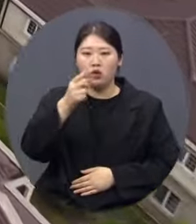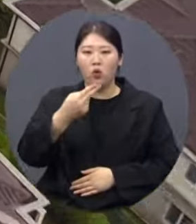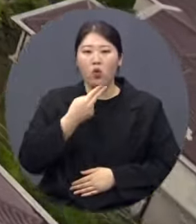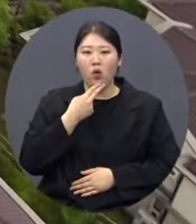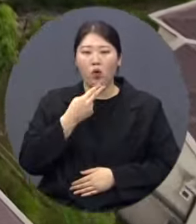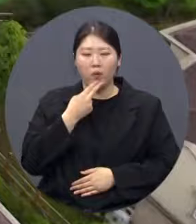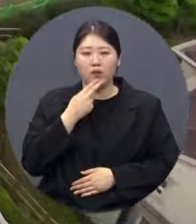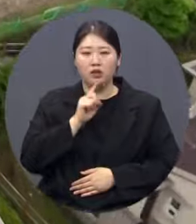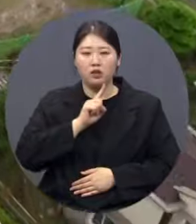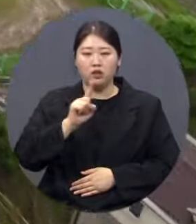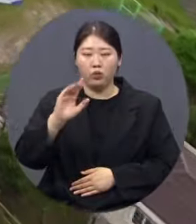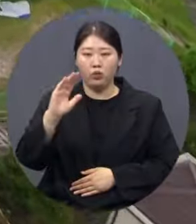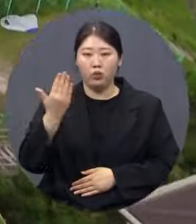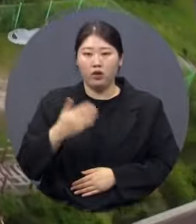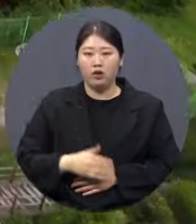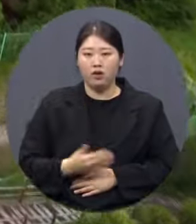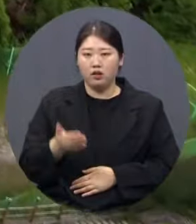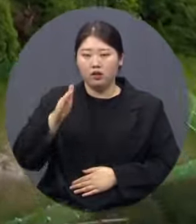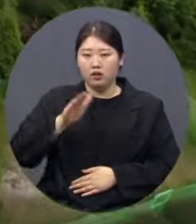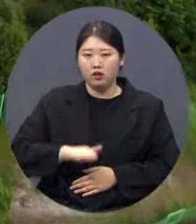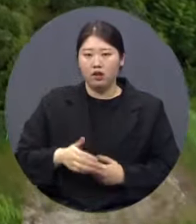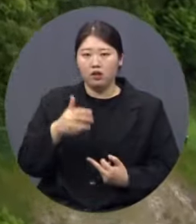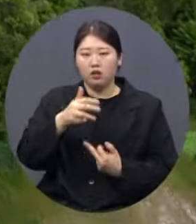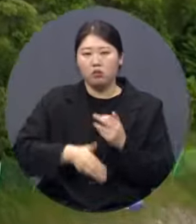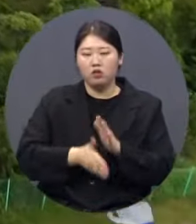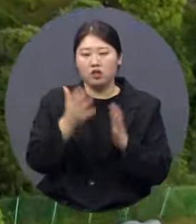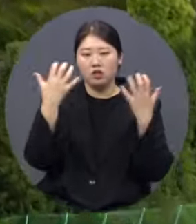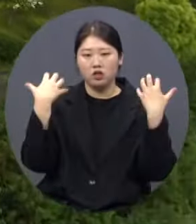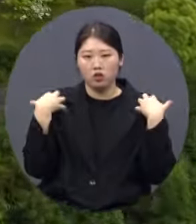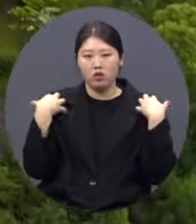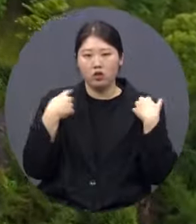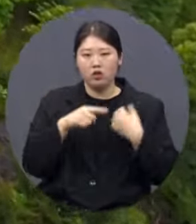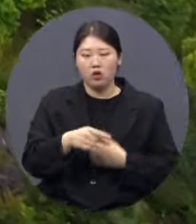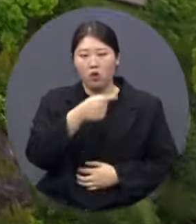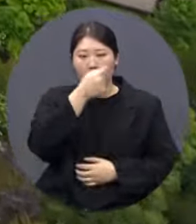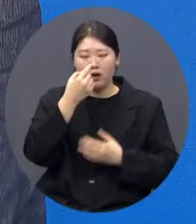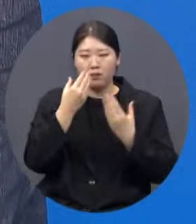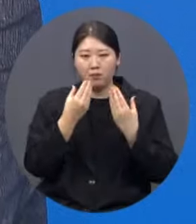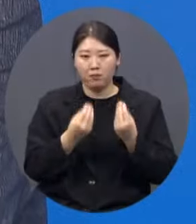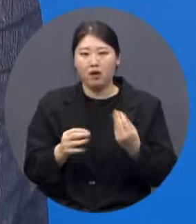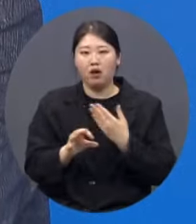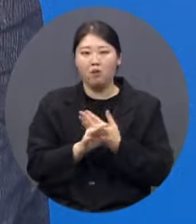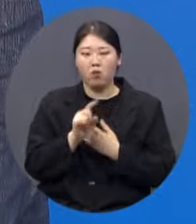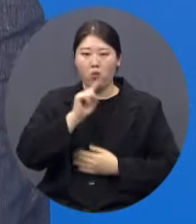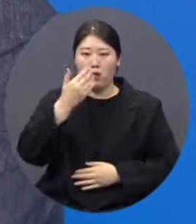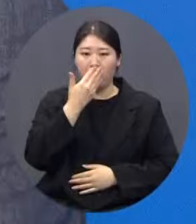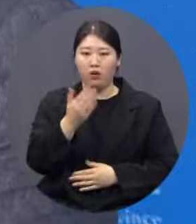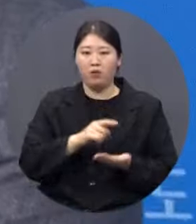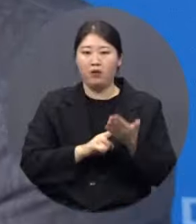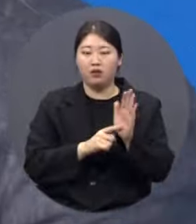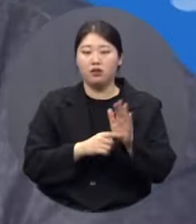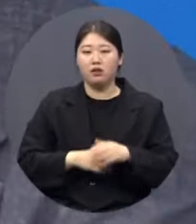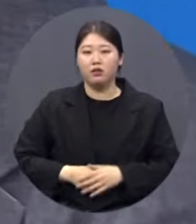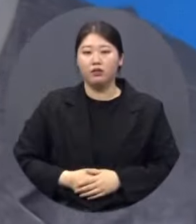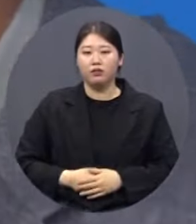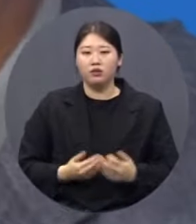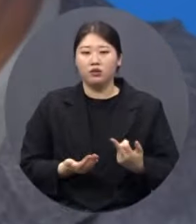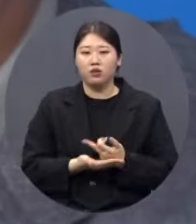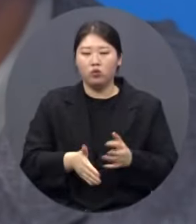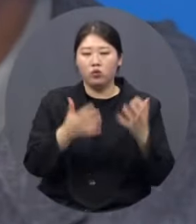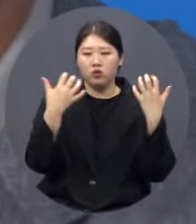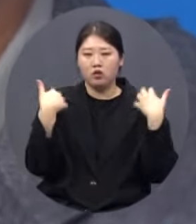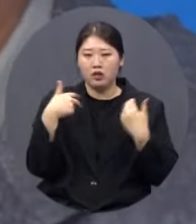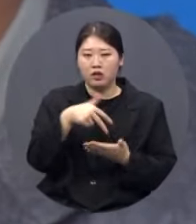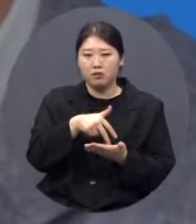되는데 서기포시는 판매 사실이 확인되면 고발 사항이라고 설명했습니다 결국 제주도의 주장대로